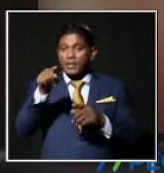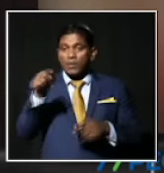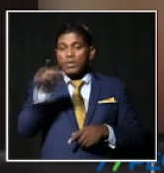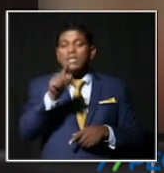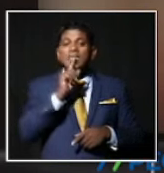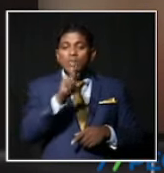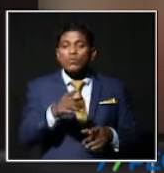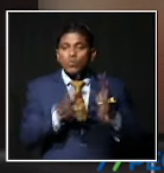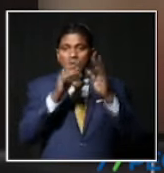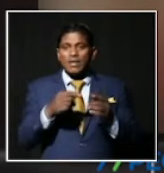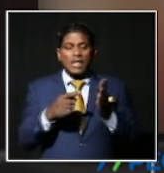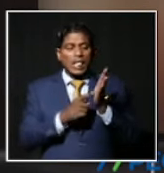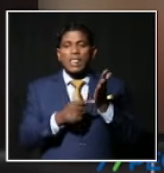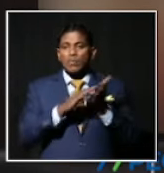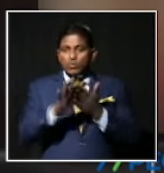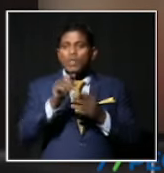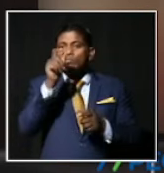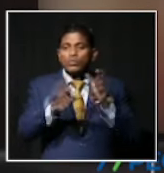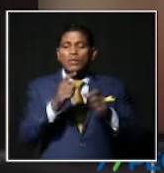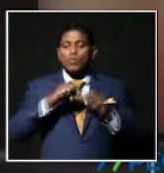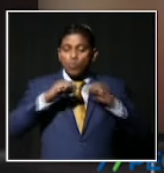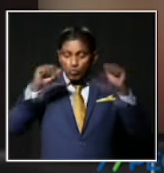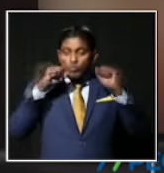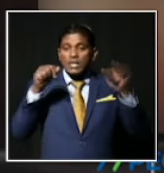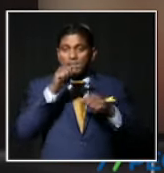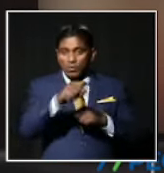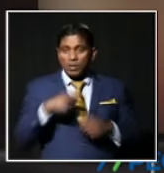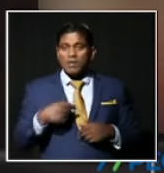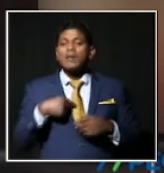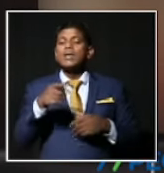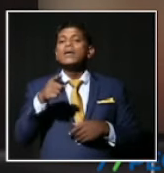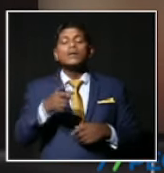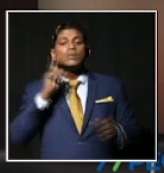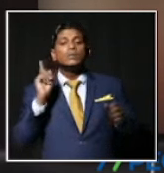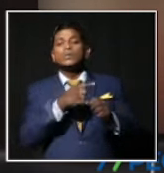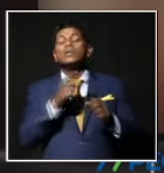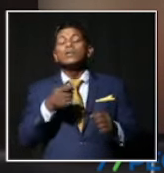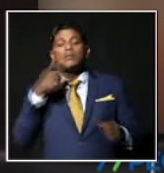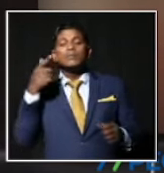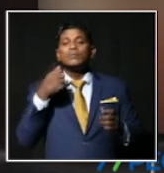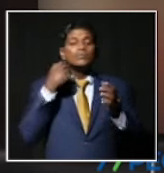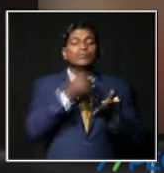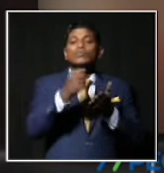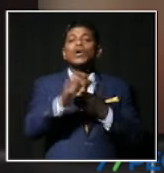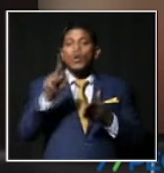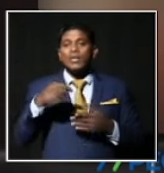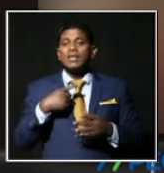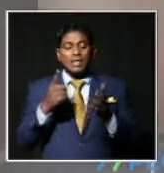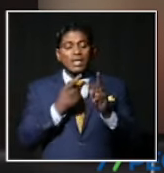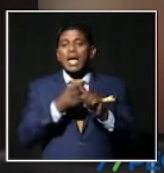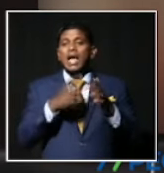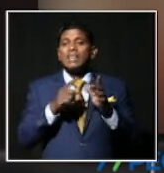විදියට තන්දෙ සෙල්වා අවිහිංසාවාදීව උද්ඝෝෂණ කරනකොට මර ප්‍රහාර එල්ල කළේ කවුද? කන්තලේ දෙමළ ගොවීන් 154 දෙනෙක්